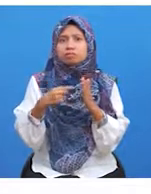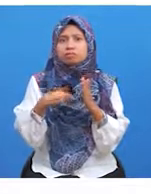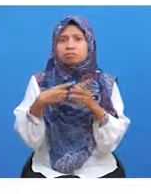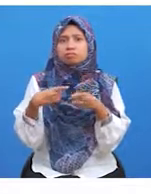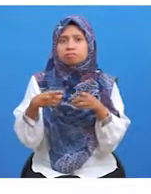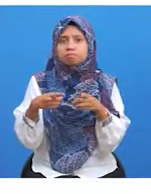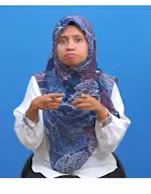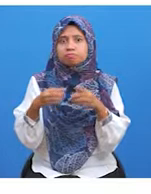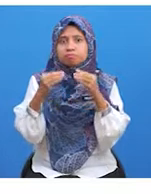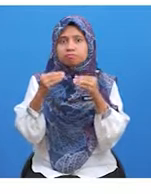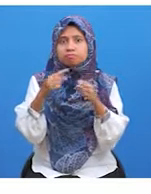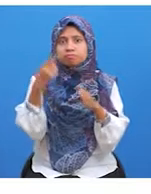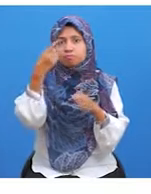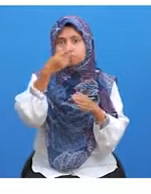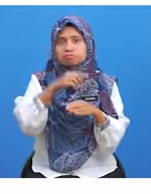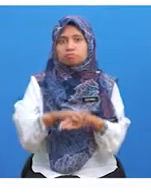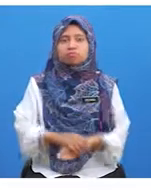kan?